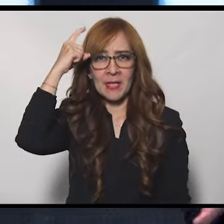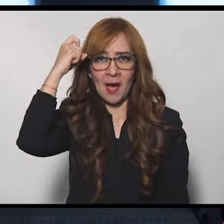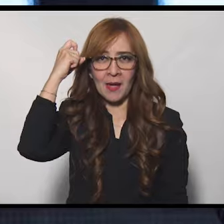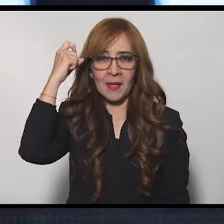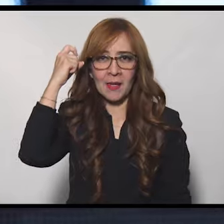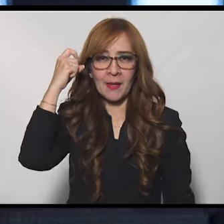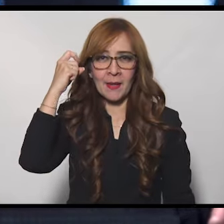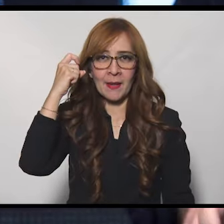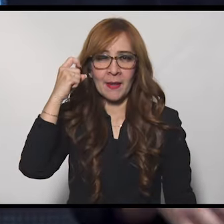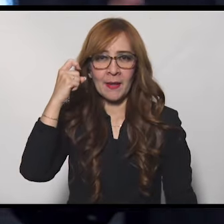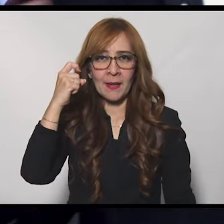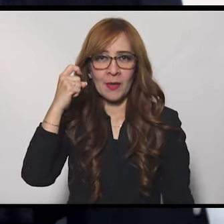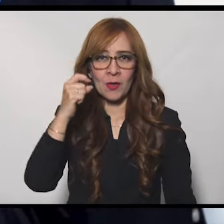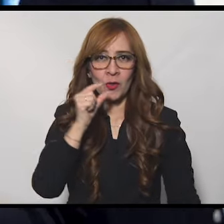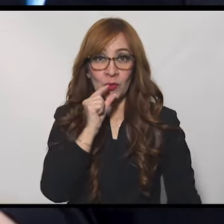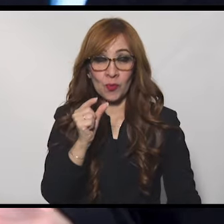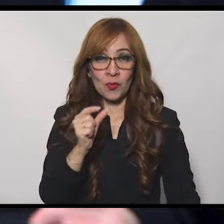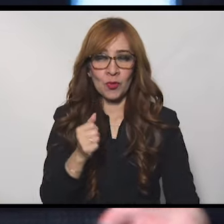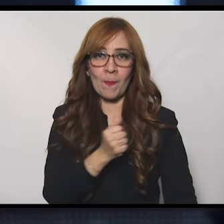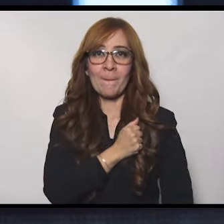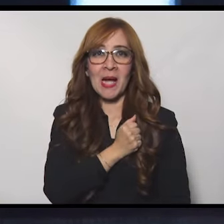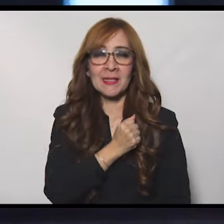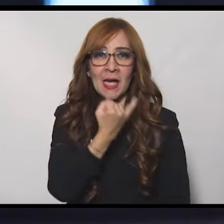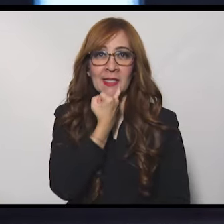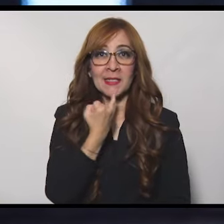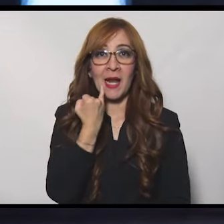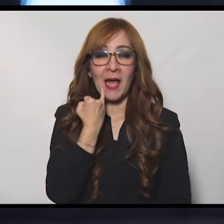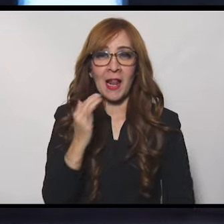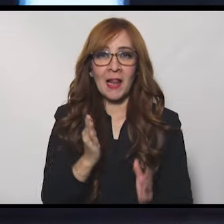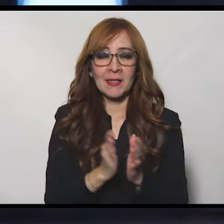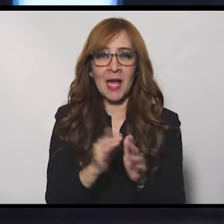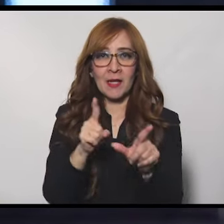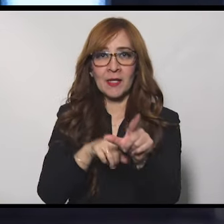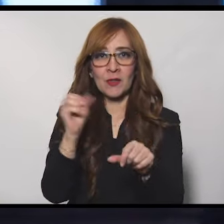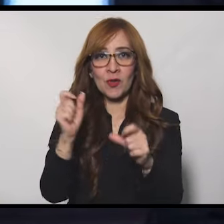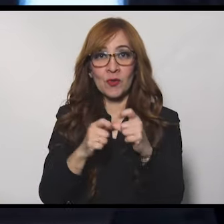like a dream untuk bangsa